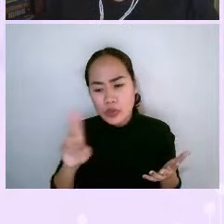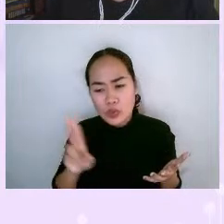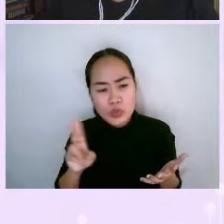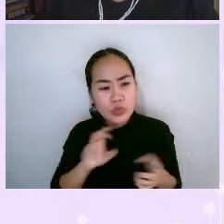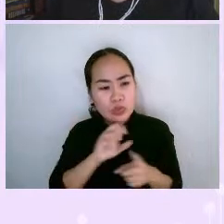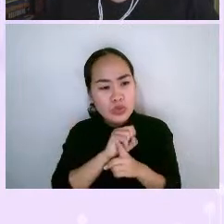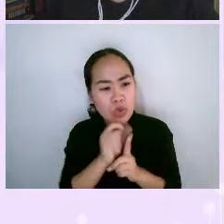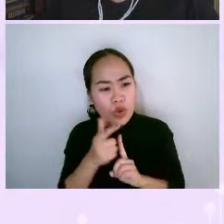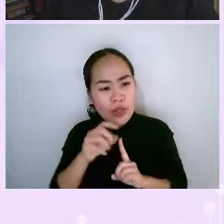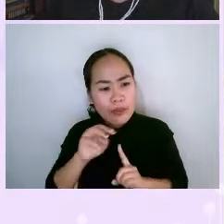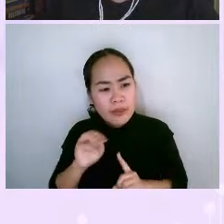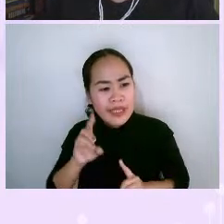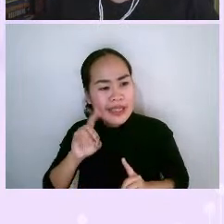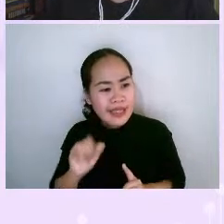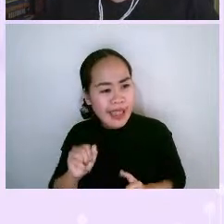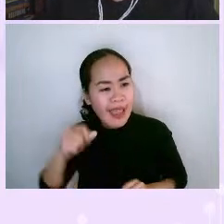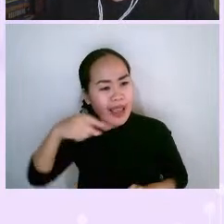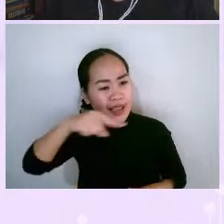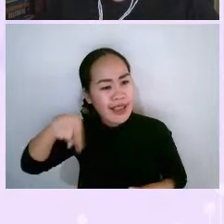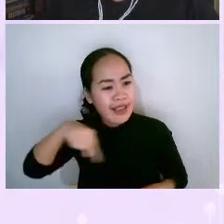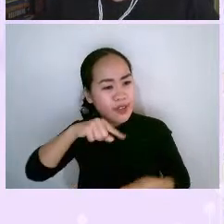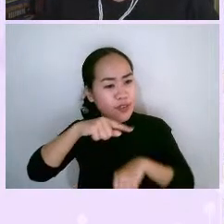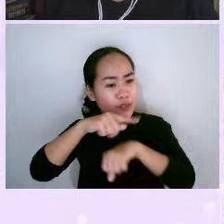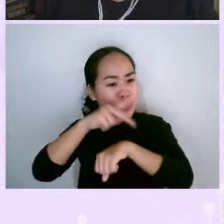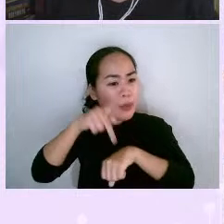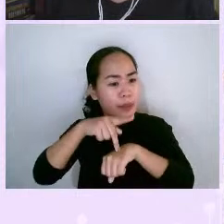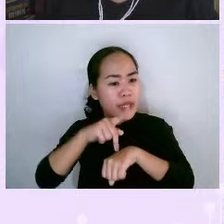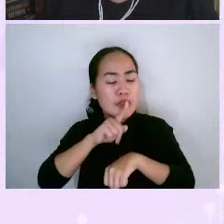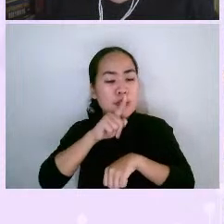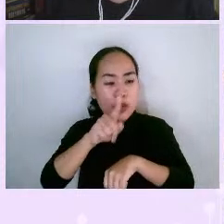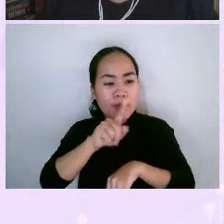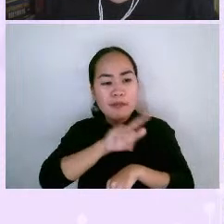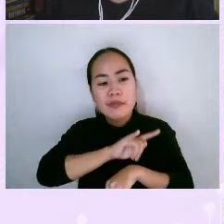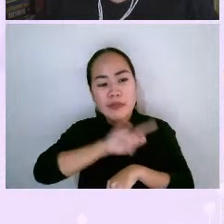sa ating bansa at pati sa abroad.